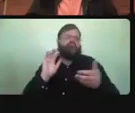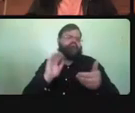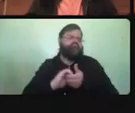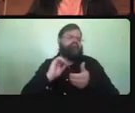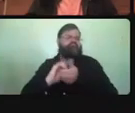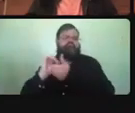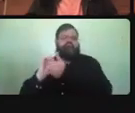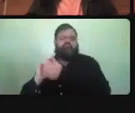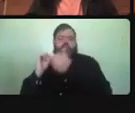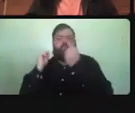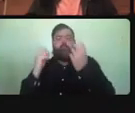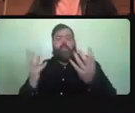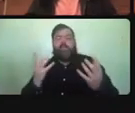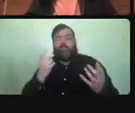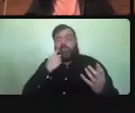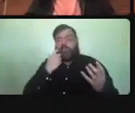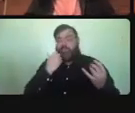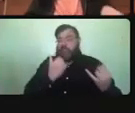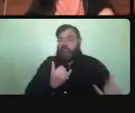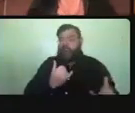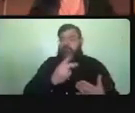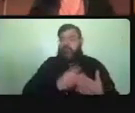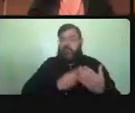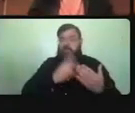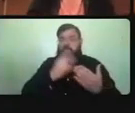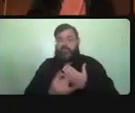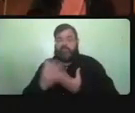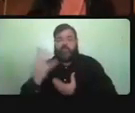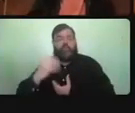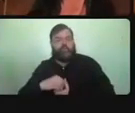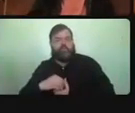inayohusiana na inayoishi karibu na shule hizi.